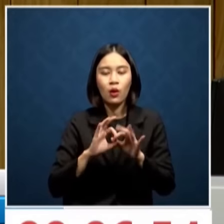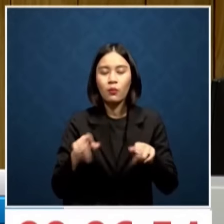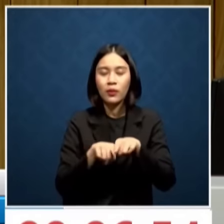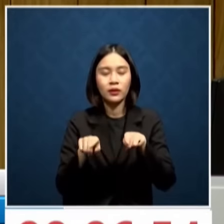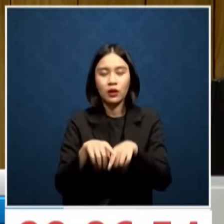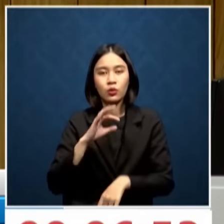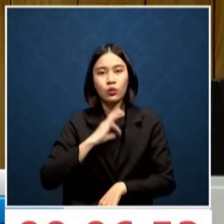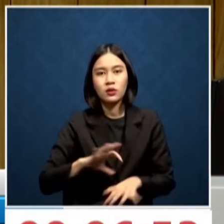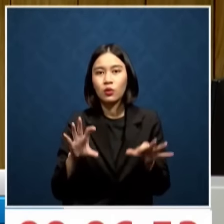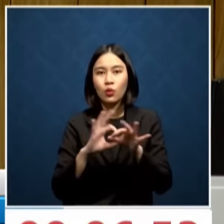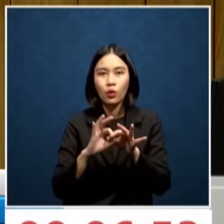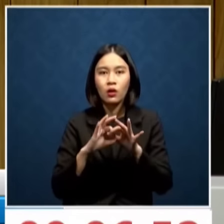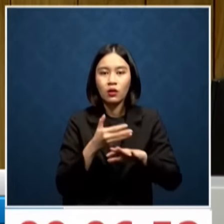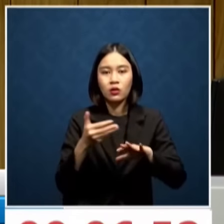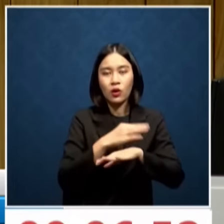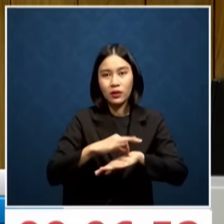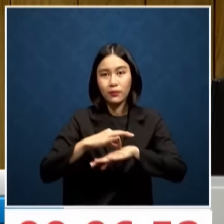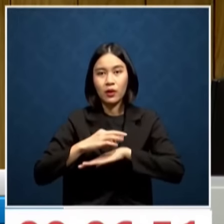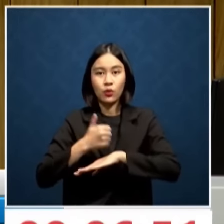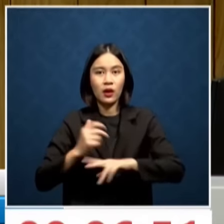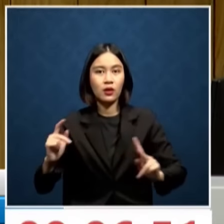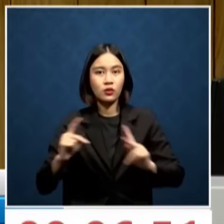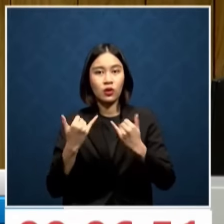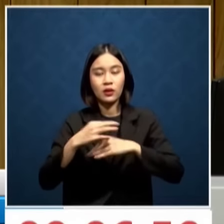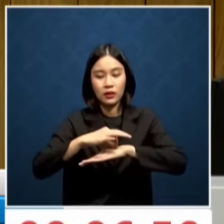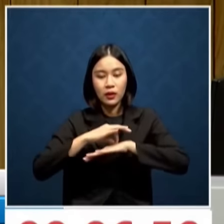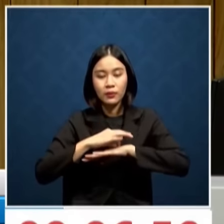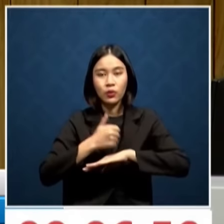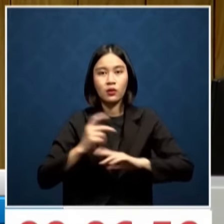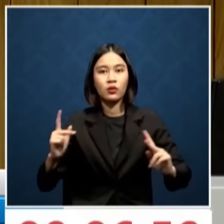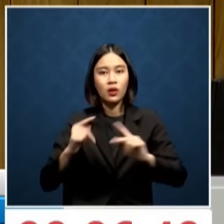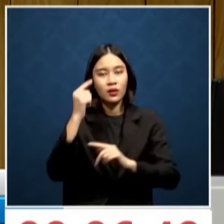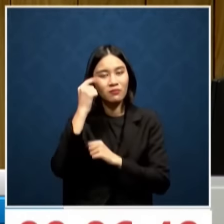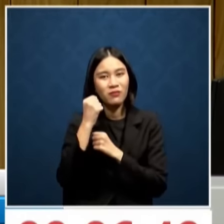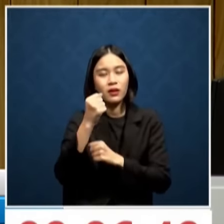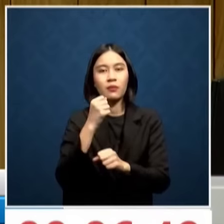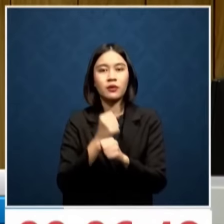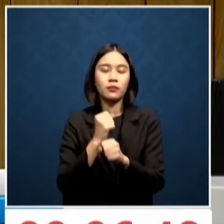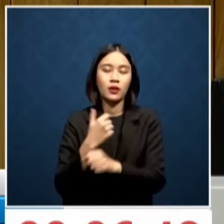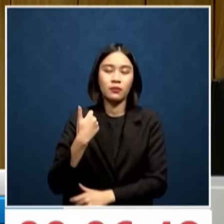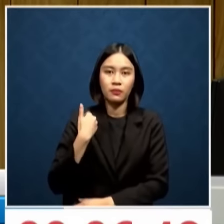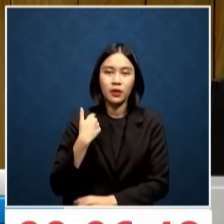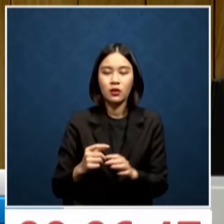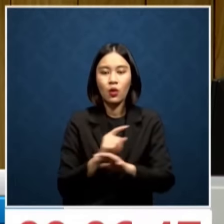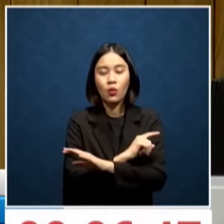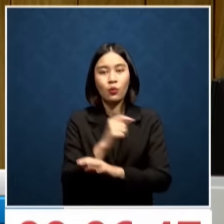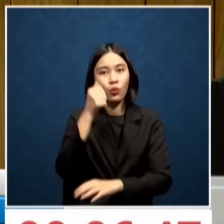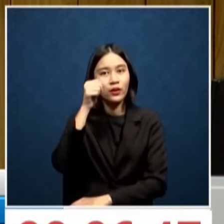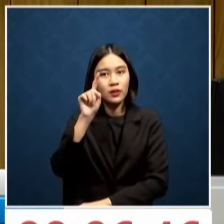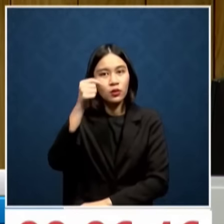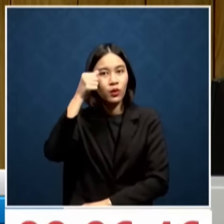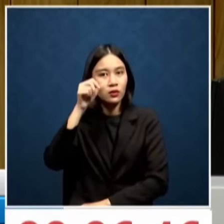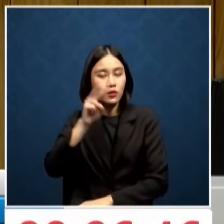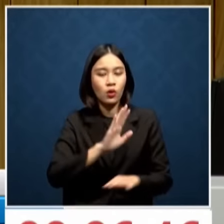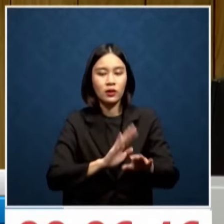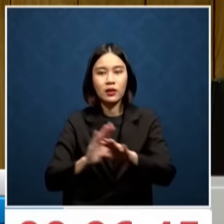งกว่าผมกังวลมาก่อนที่เป็นรัฐมนตรีนะครับก็พอได้เป็นรัฐมนตรีก็พยายามทำงานเรื่องนี้เลยแล้วก็พยายามวันแรก 2-3 วันแรกก็